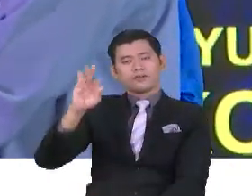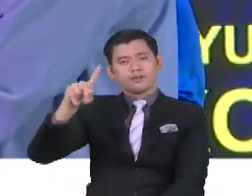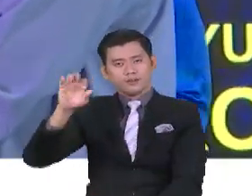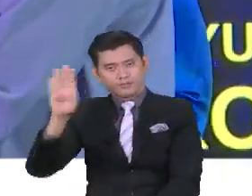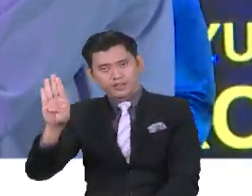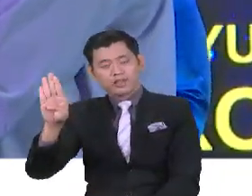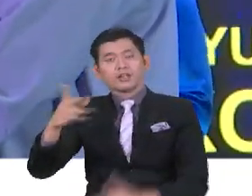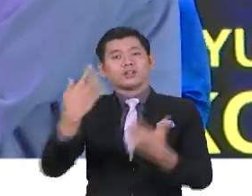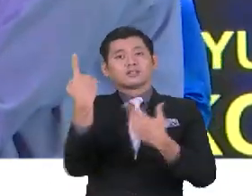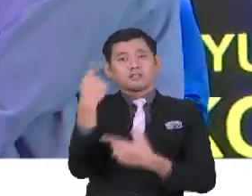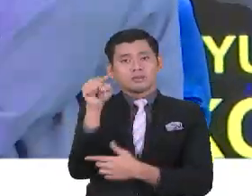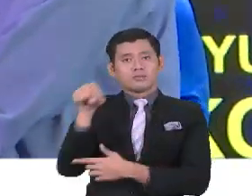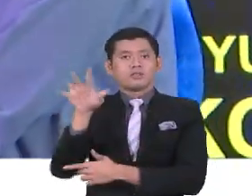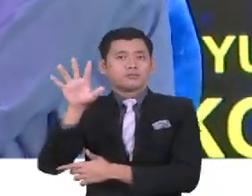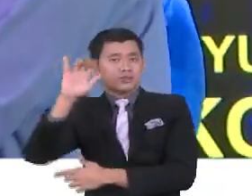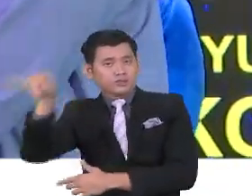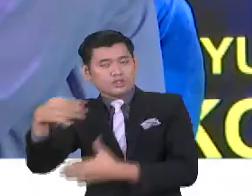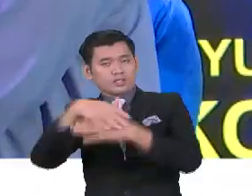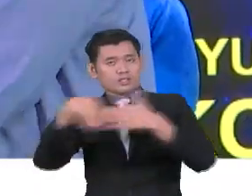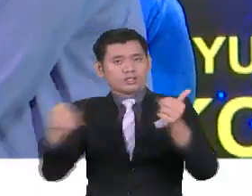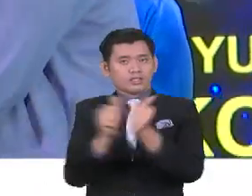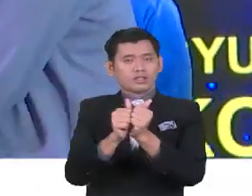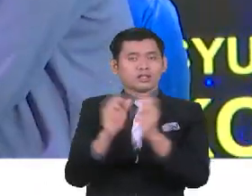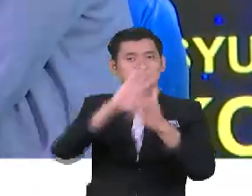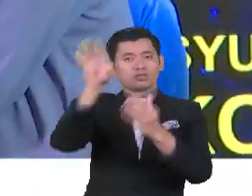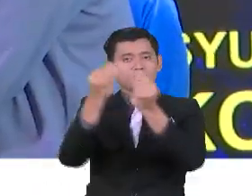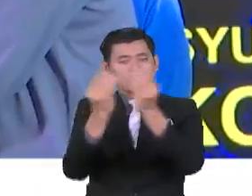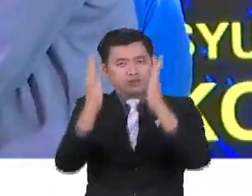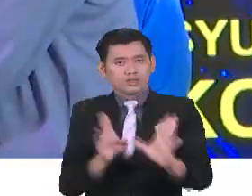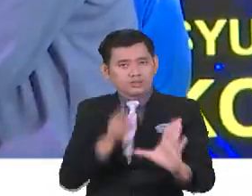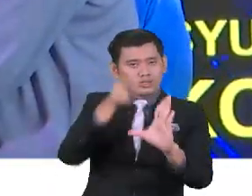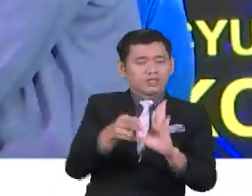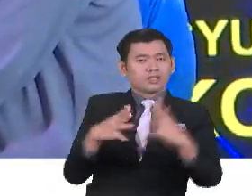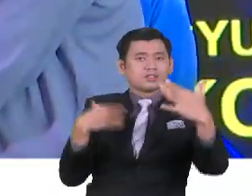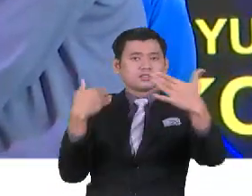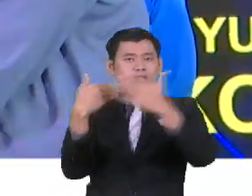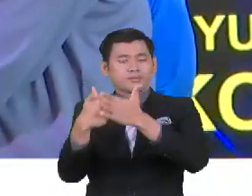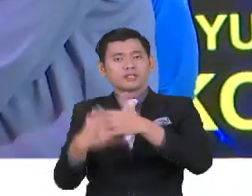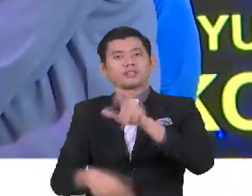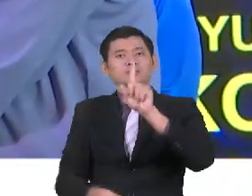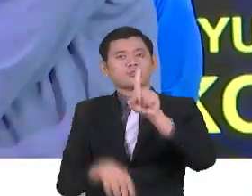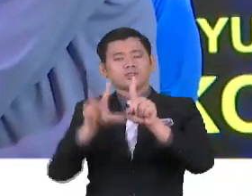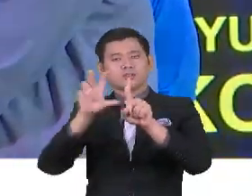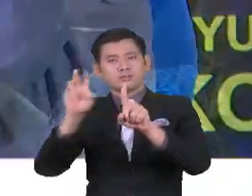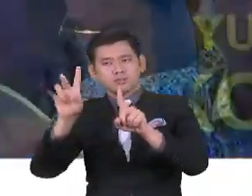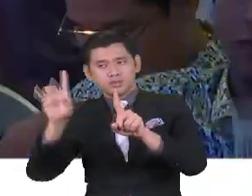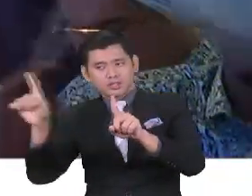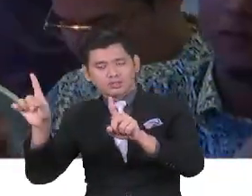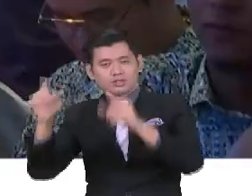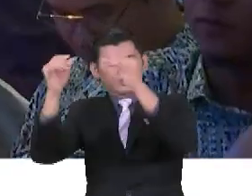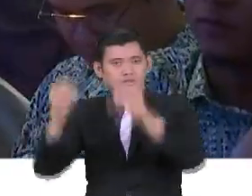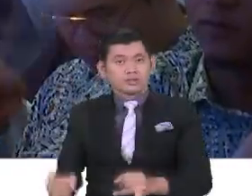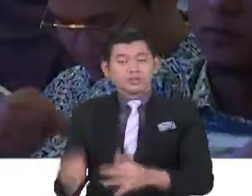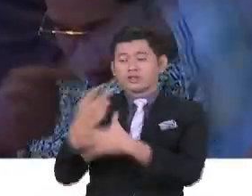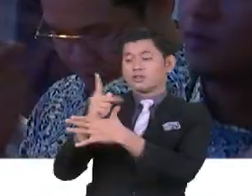berjumlah RM11.5 juta dengan jumlah keanggotaan mencecah sehingga 51,000 individu. Tambah beliau,